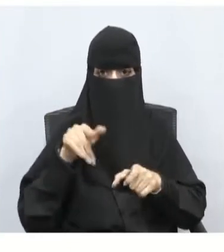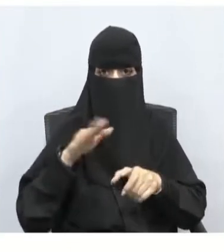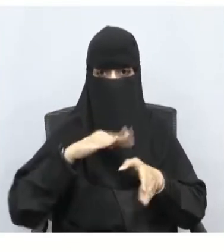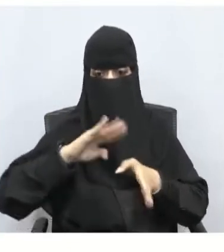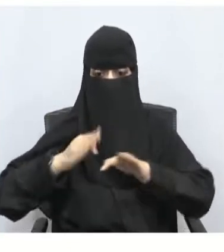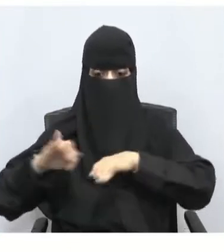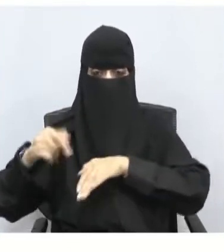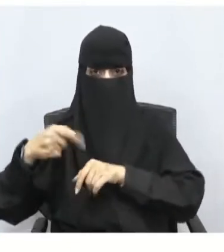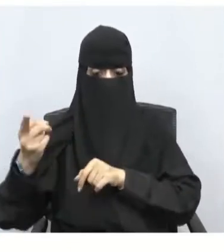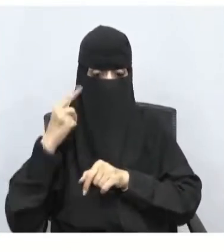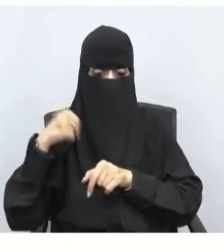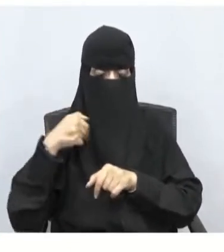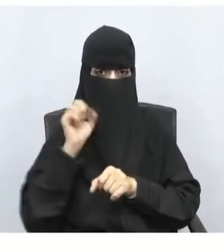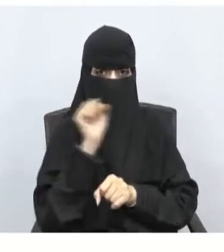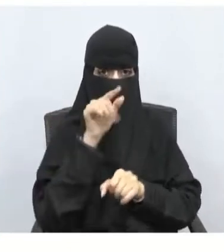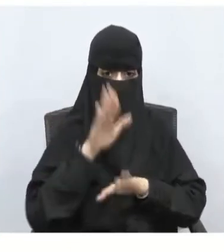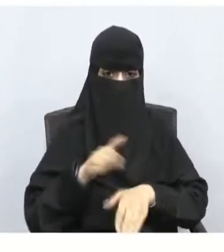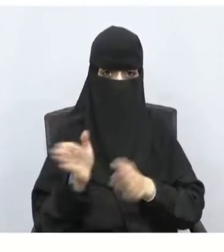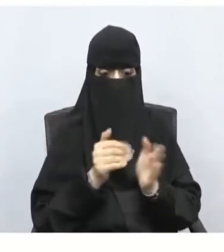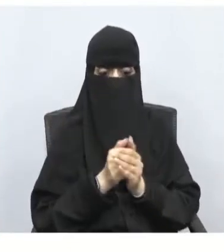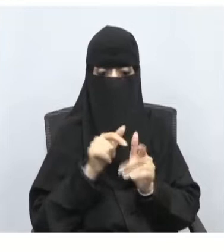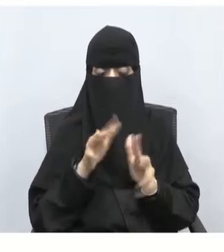إذا نتعرف الآن على خصائص الصوت،